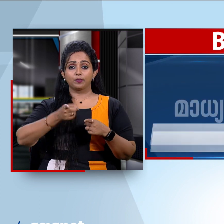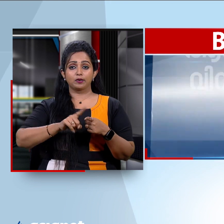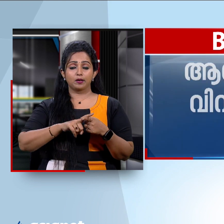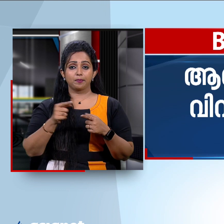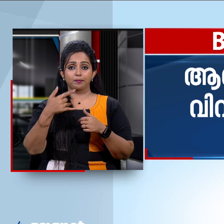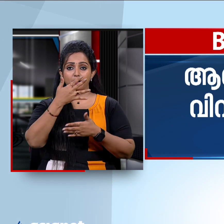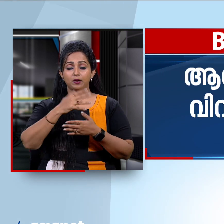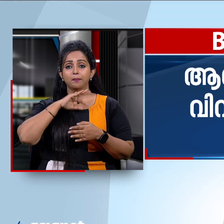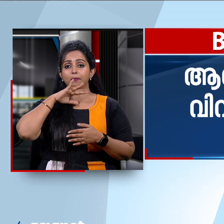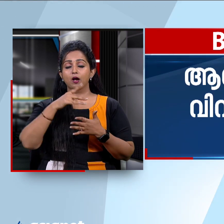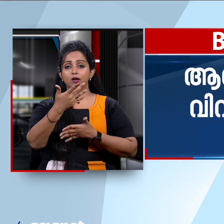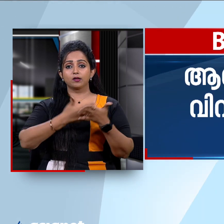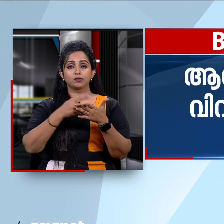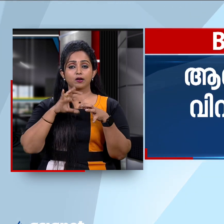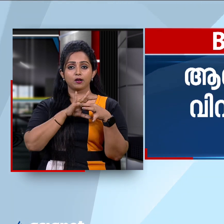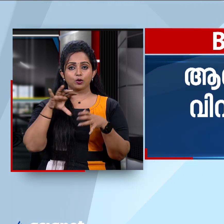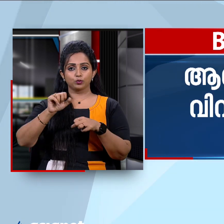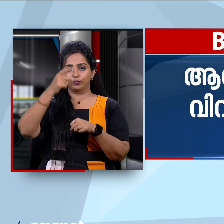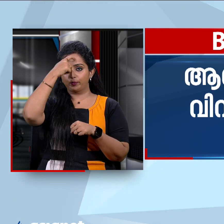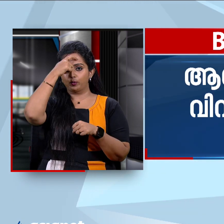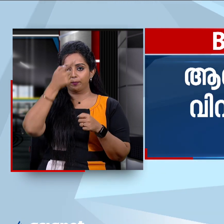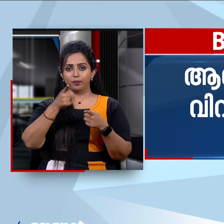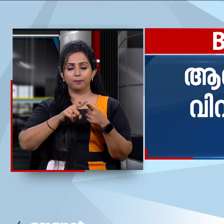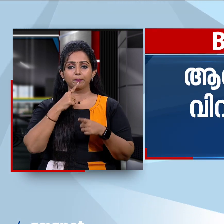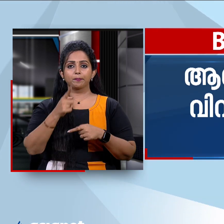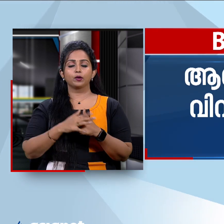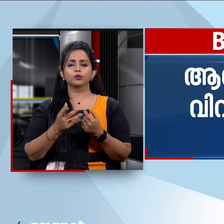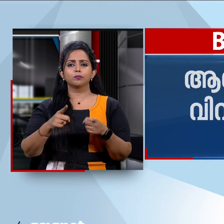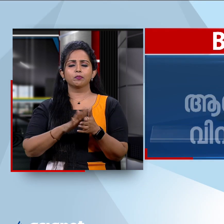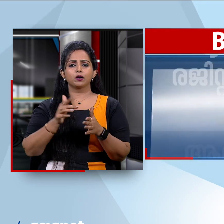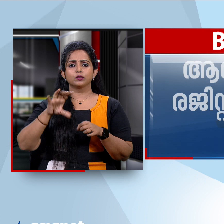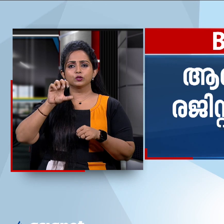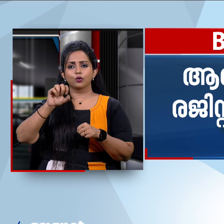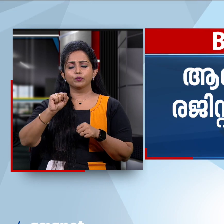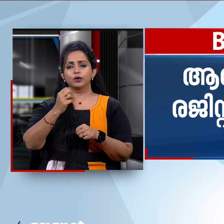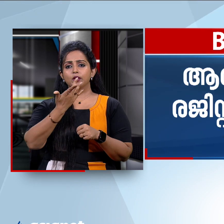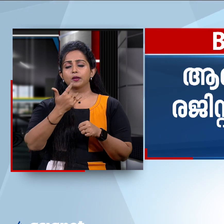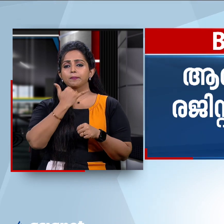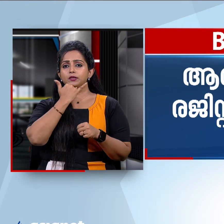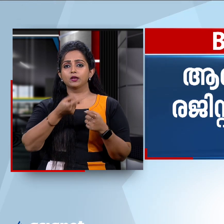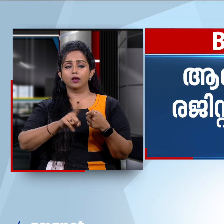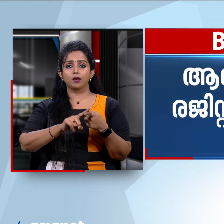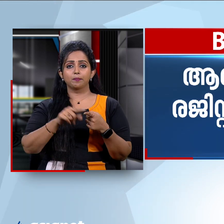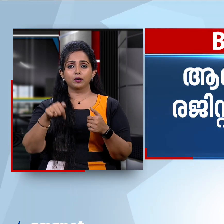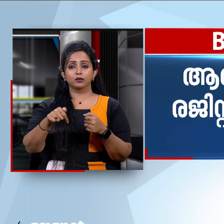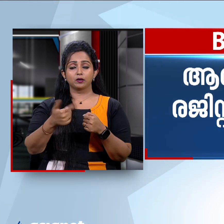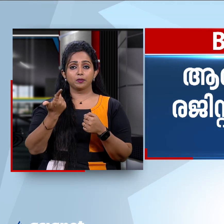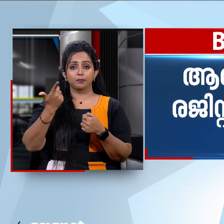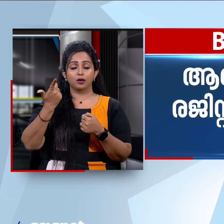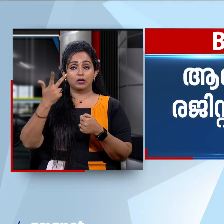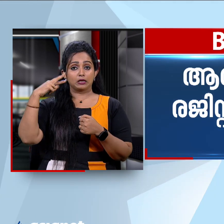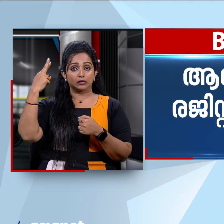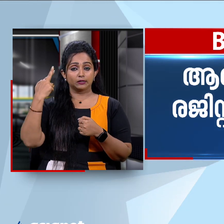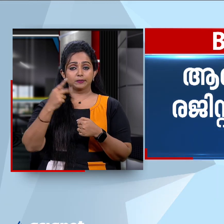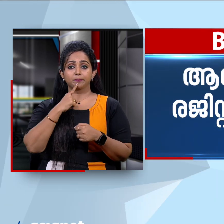ബന്ധപ്പെട്ട് അതും സോഫ്റ്റ്വെയർ പിഴവിലാണ് എത്തിയത്. അപ്പോൾ തുടങ്ങിയിടത്ത് തന്നെ വീണ്ടും ഈ സോഫ്റ്റ്വെയർ പിഴവിലേക്ക് കാര്യങ്ങൾ എത്തുന്നു. അപ്പോൾ എവിടെയെല്ലാം ഈ രീതിയിൽ പിഴവുകൾ